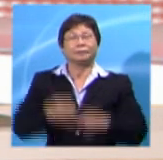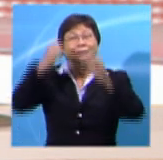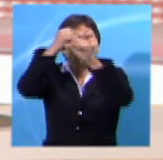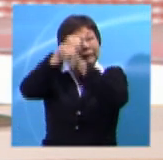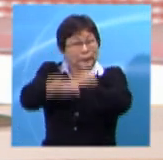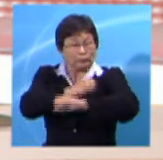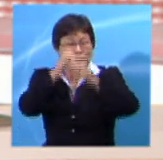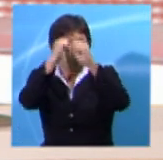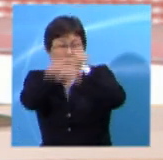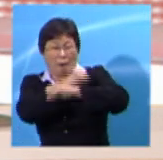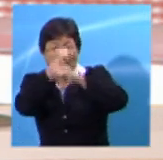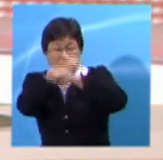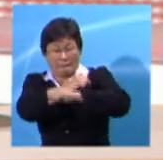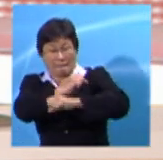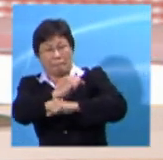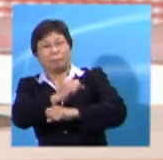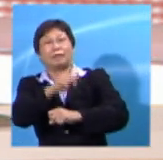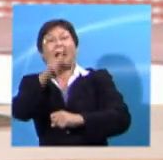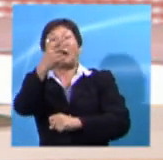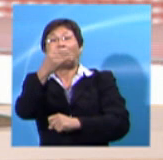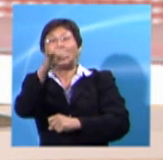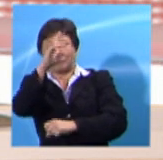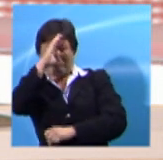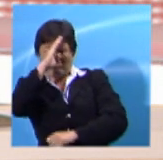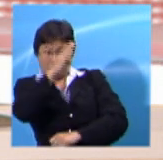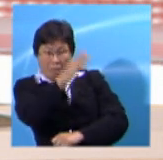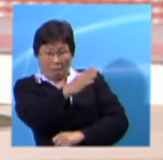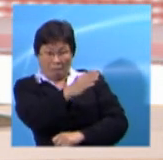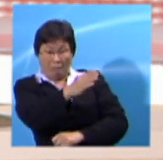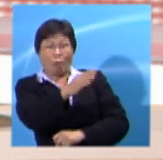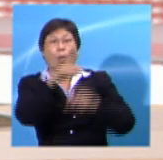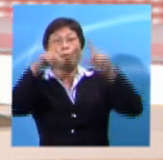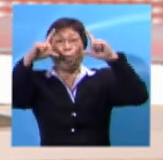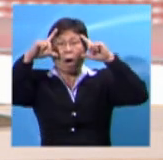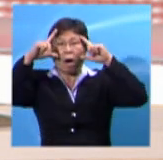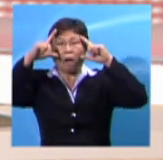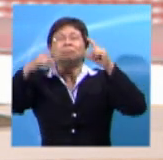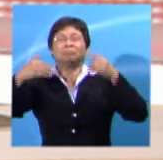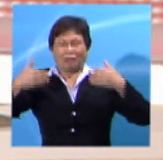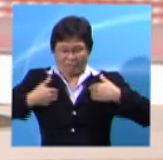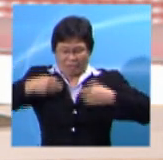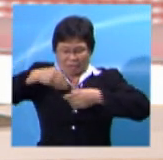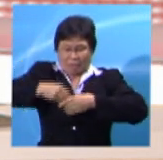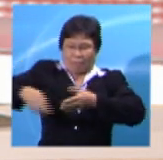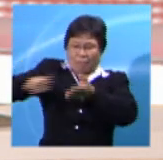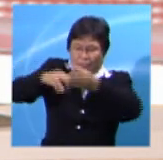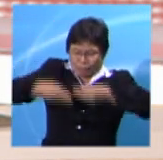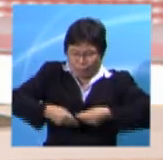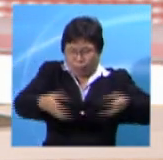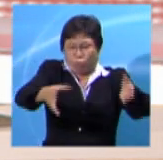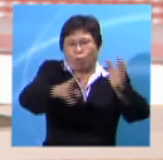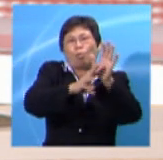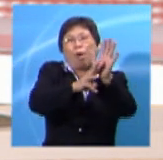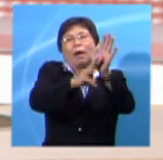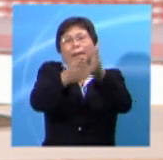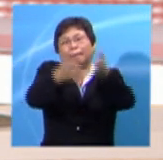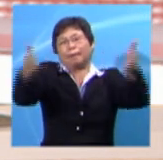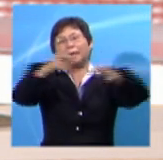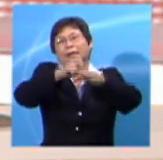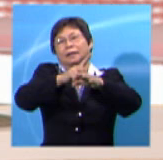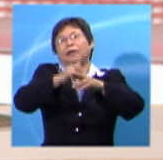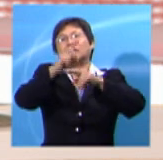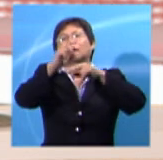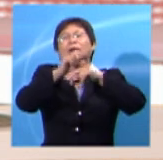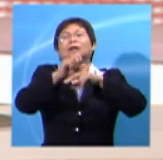cabaran yang dilontar Tan Sri Khalid itu turut terkandung dalam satu kenyataan yang diedar kepada wakil media di lobi bangunan